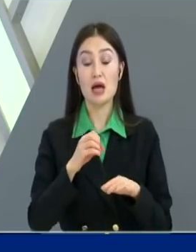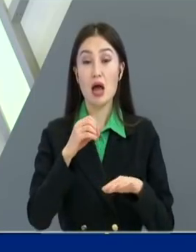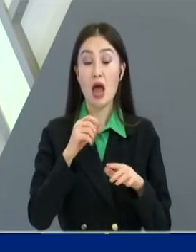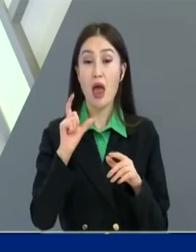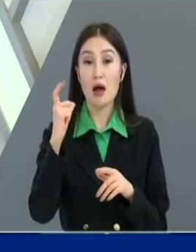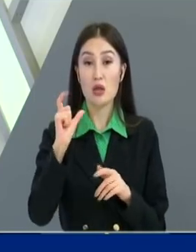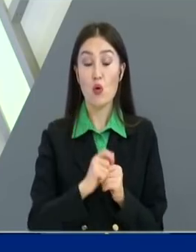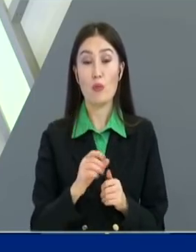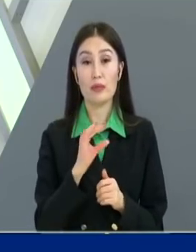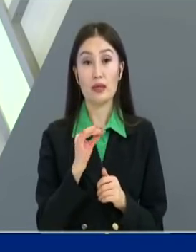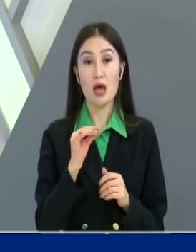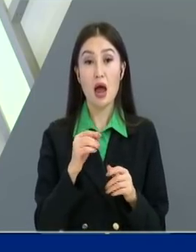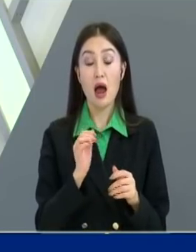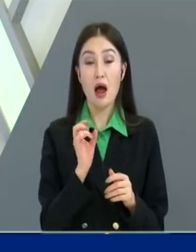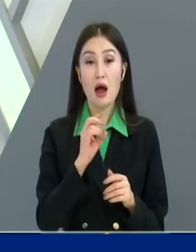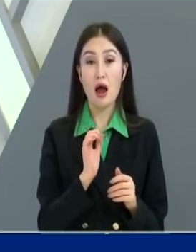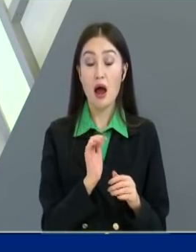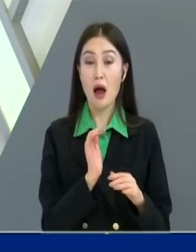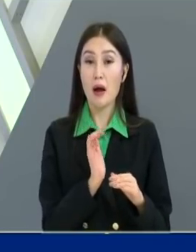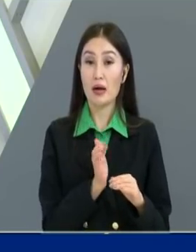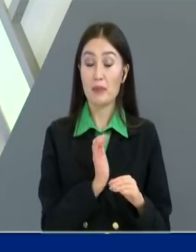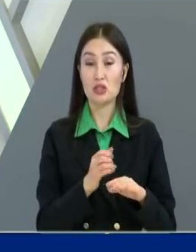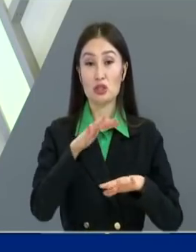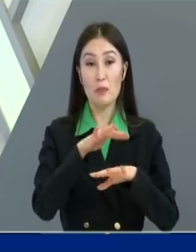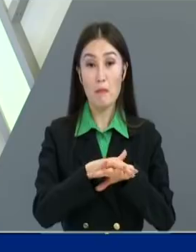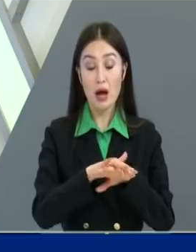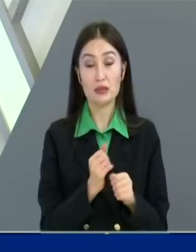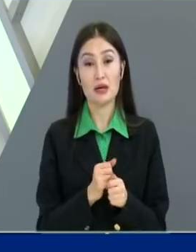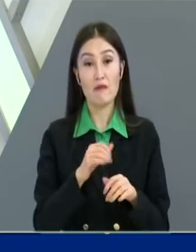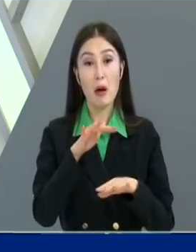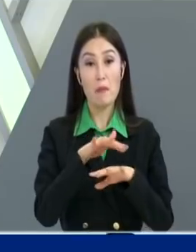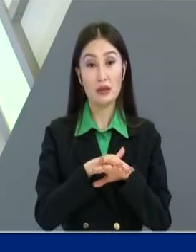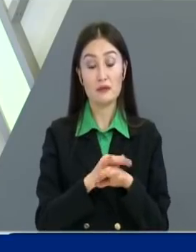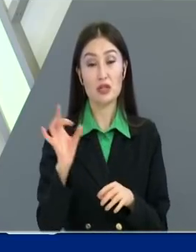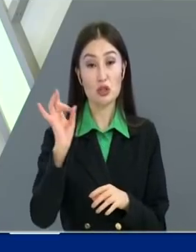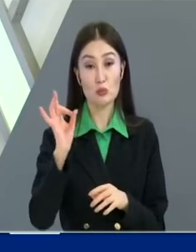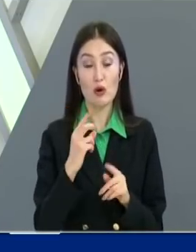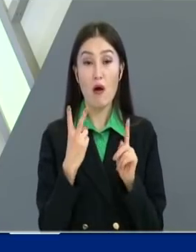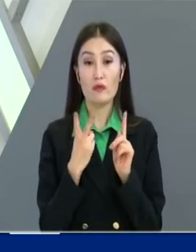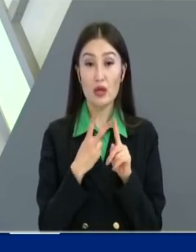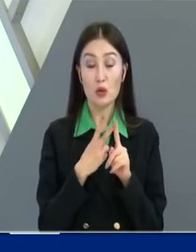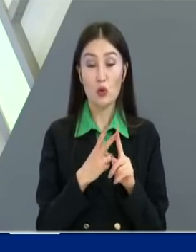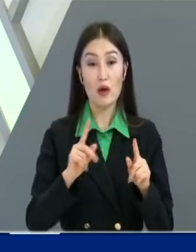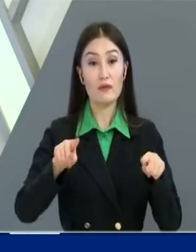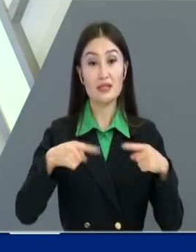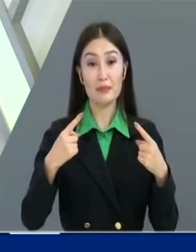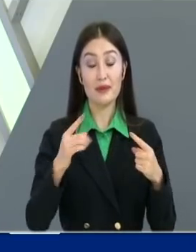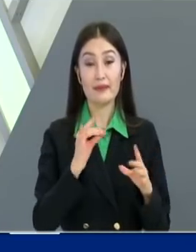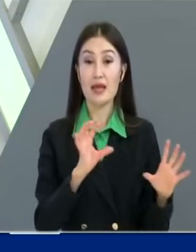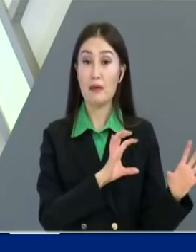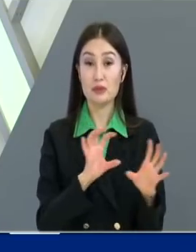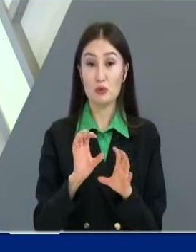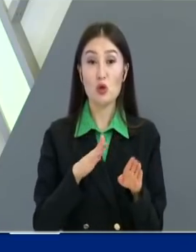системы экономики, коммерческих банков и транзакций банковской системы республики. Второе. Возобновить и